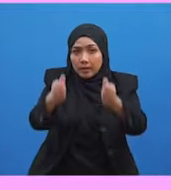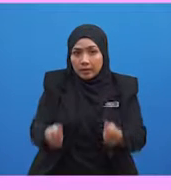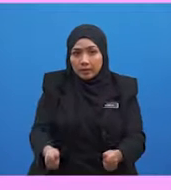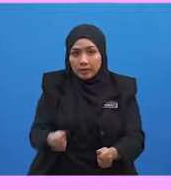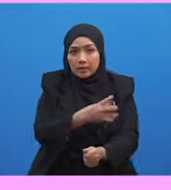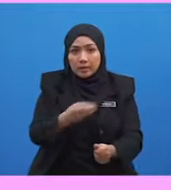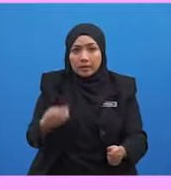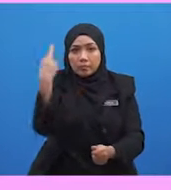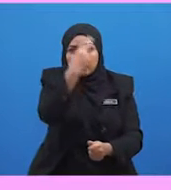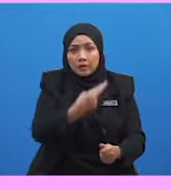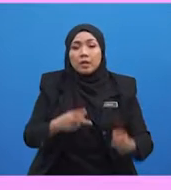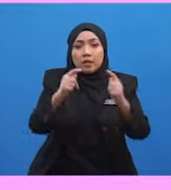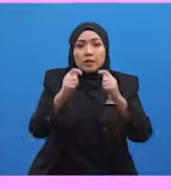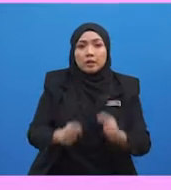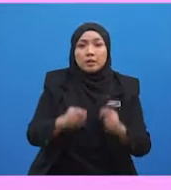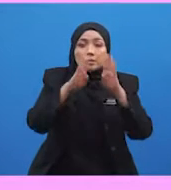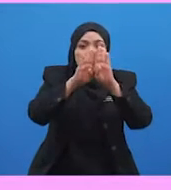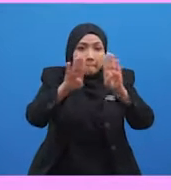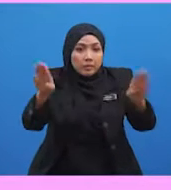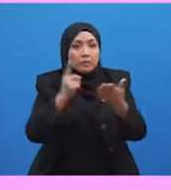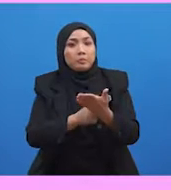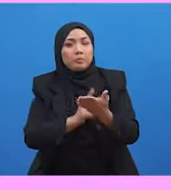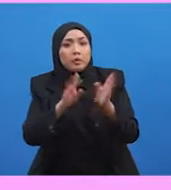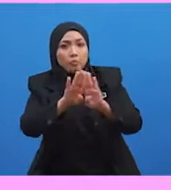terbuka, iaitu dianggap demokratik.